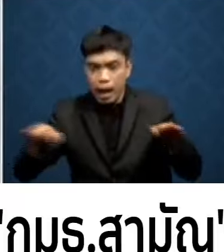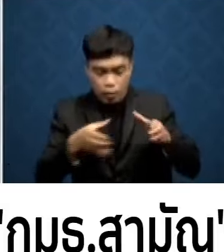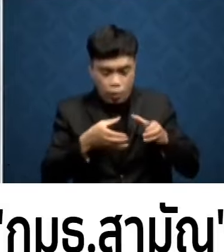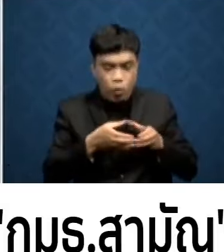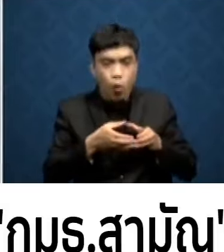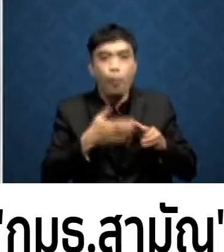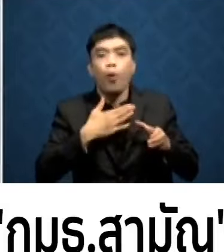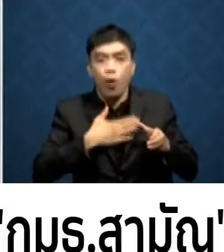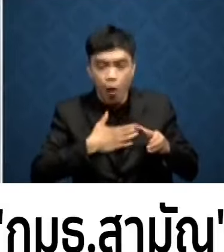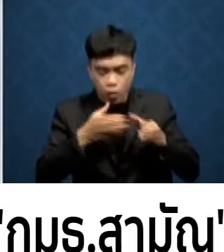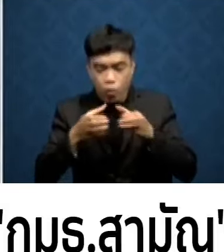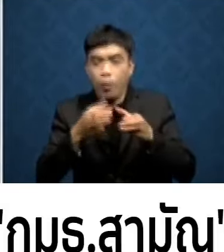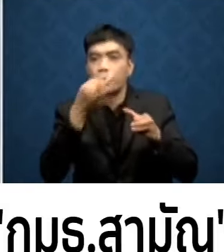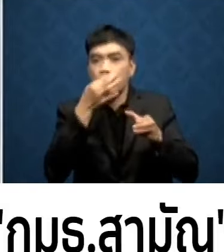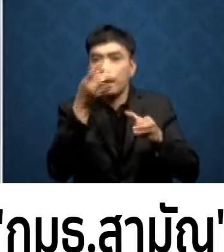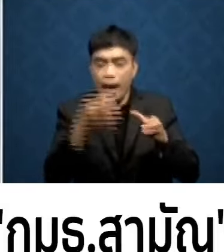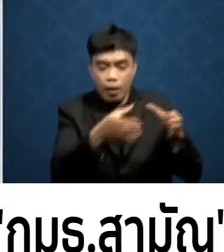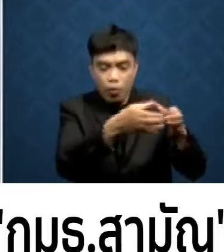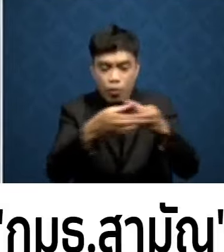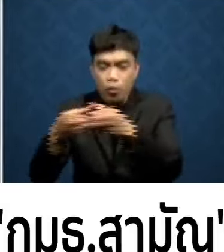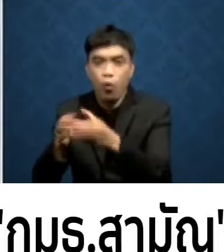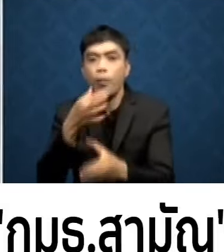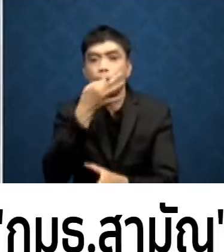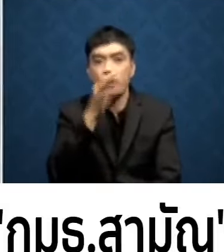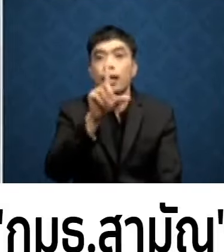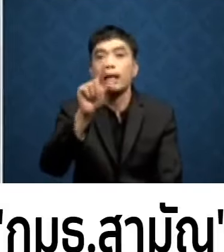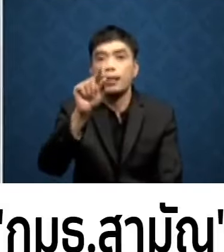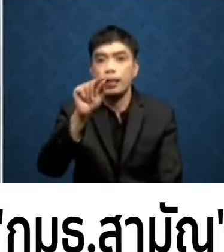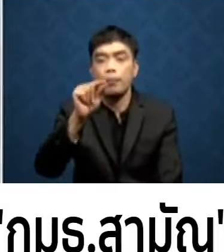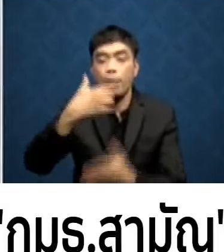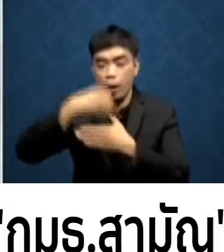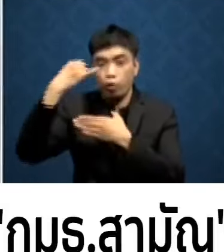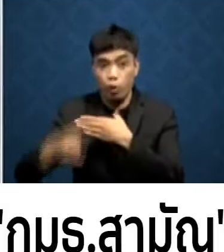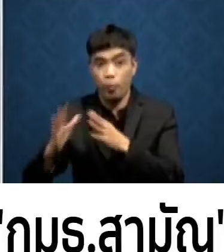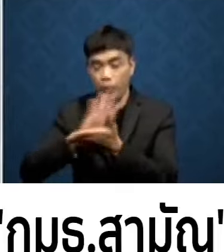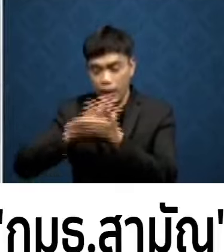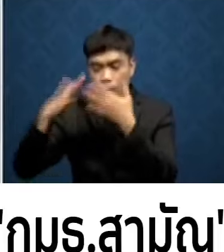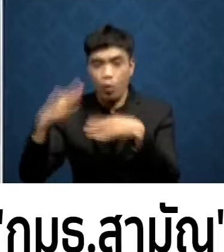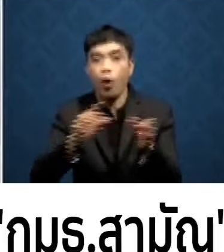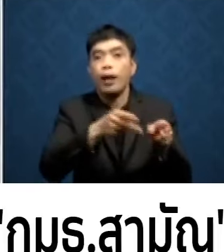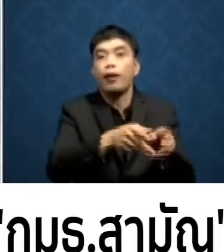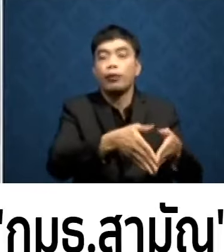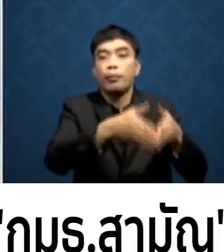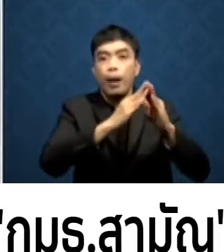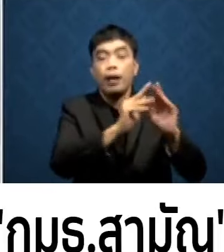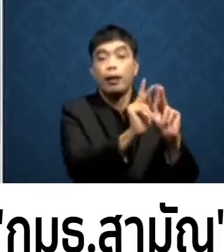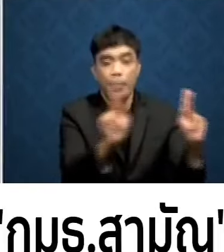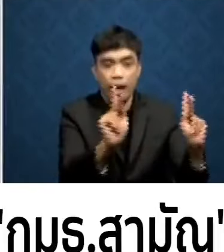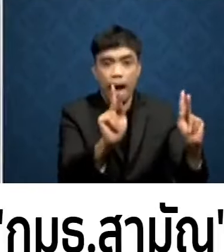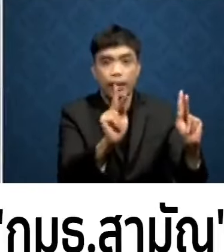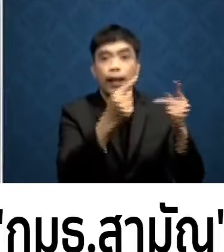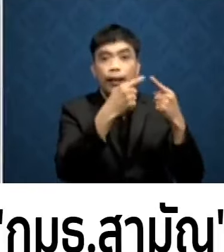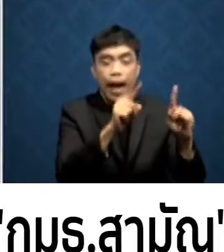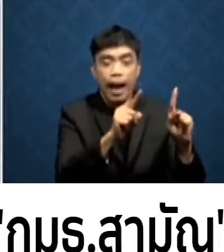อาชีพเรากำหนดว่ามี 20กลุ่มอาชีพแต่เสร็จแล้วเวลาที่เราตั้งกรรมาธิการเรากลับไม่มองฐาน